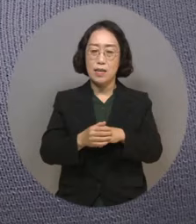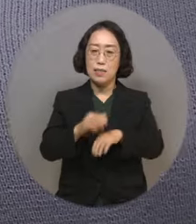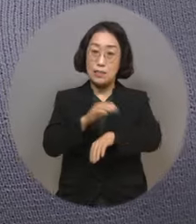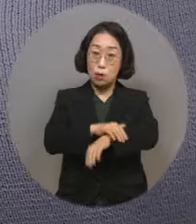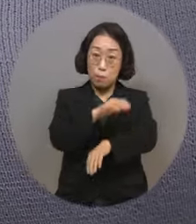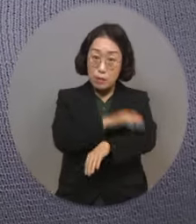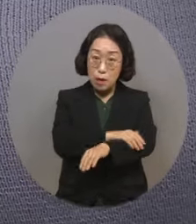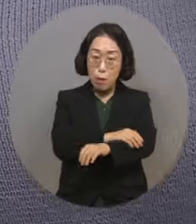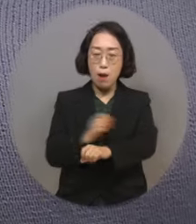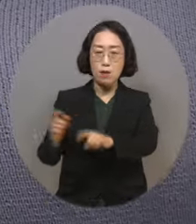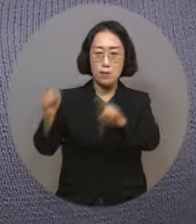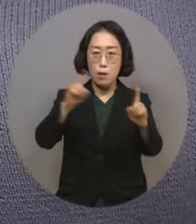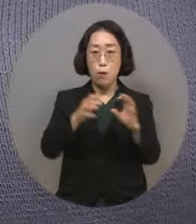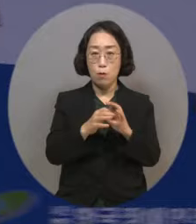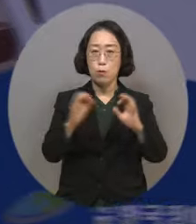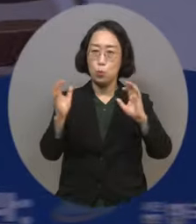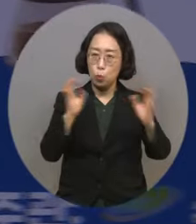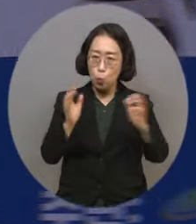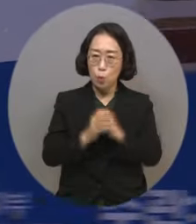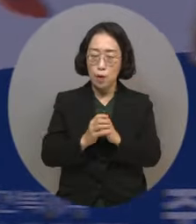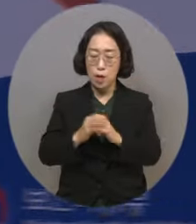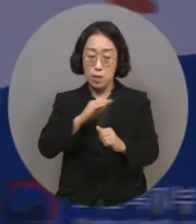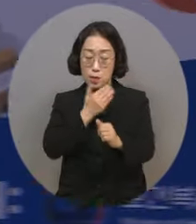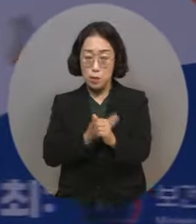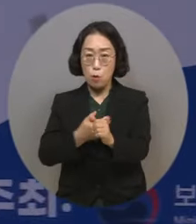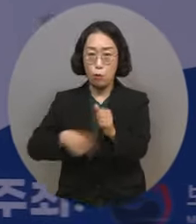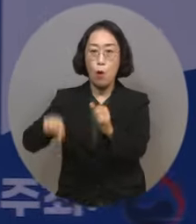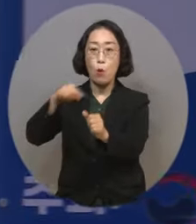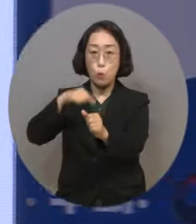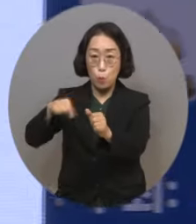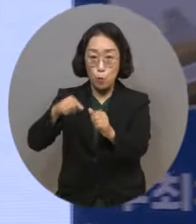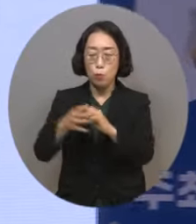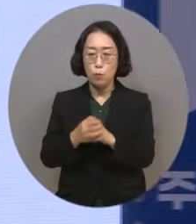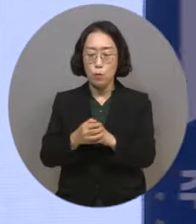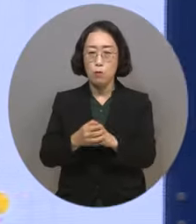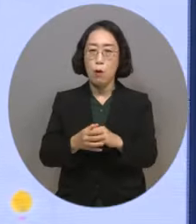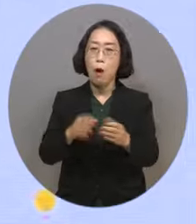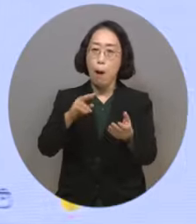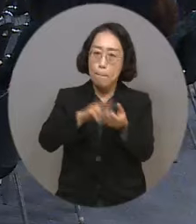발전 방안에 관한 토론회와 역량 강화 교육 등 유통과 판로